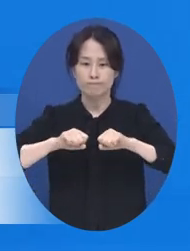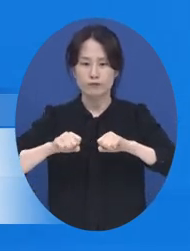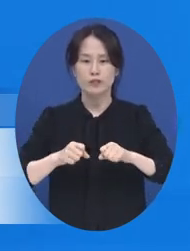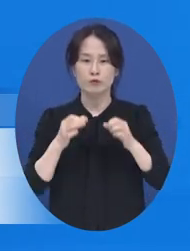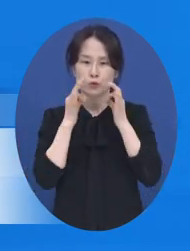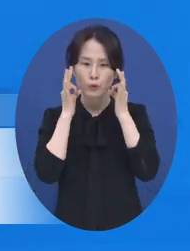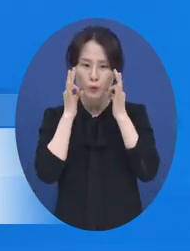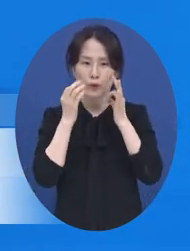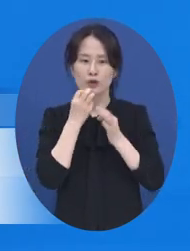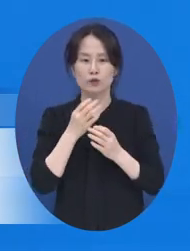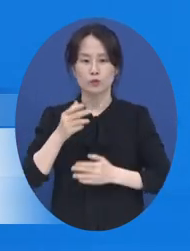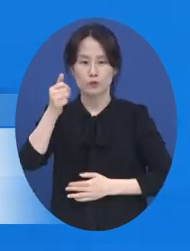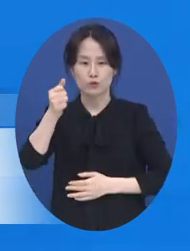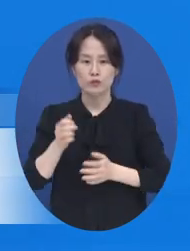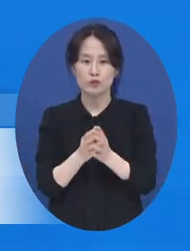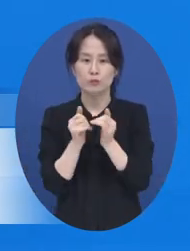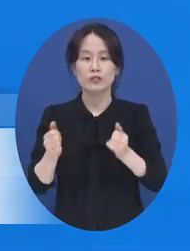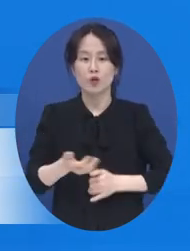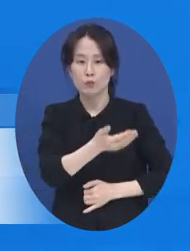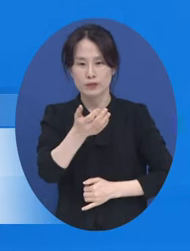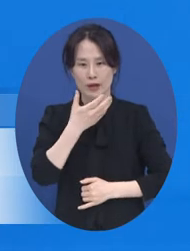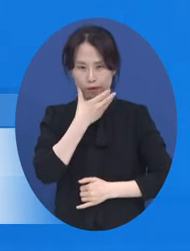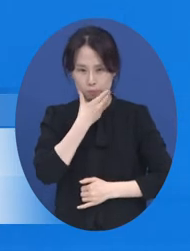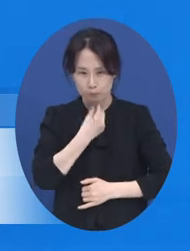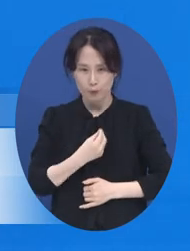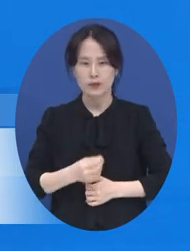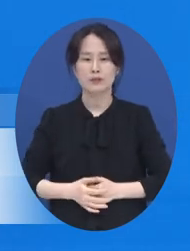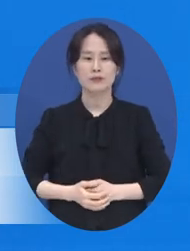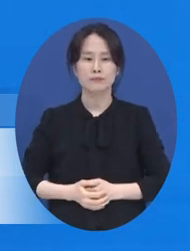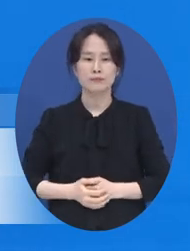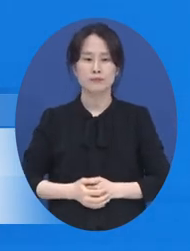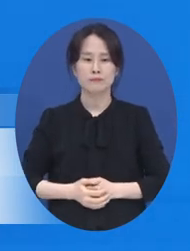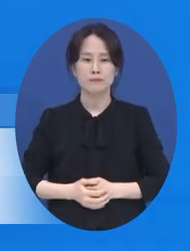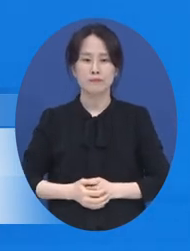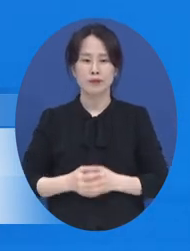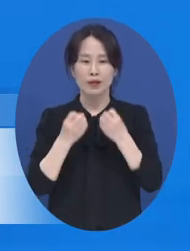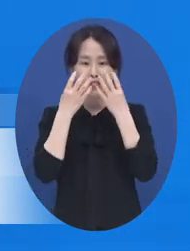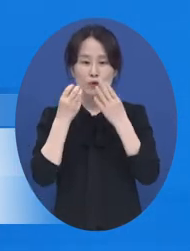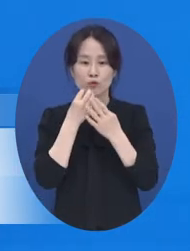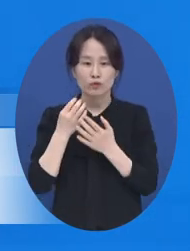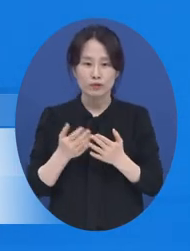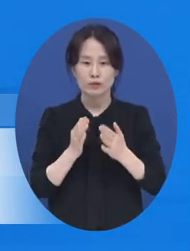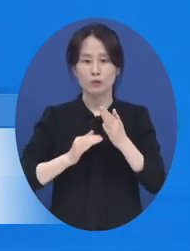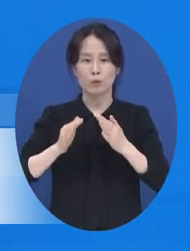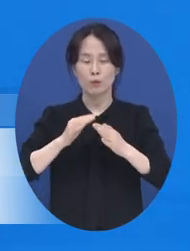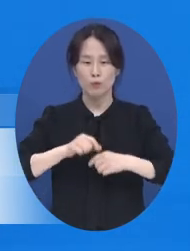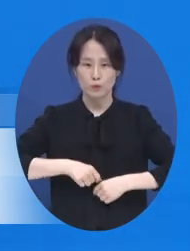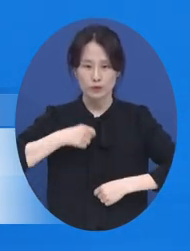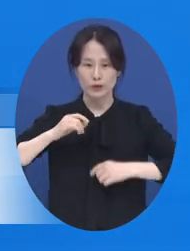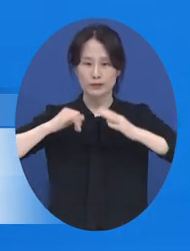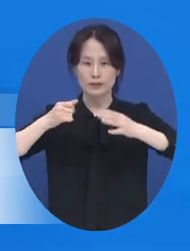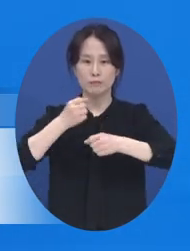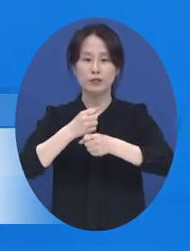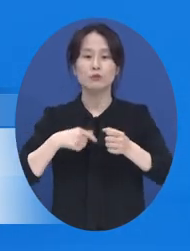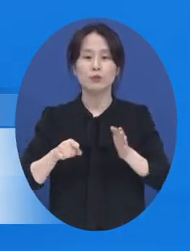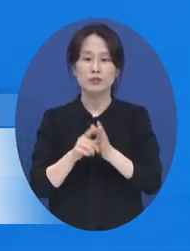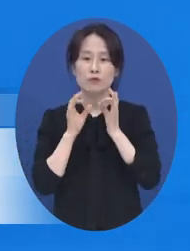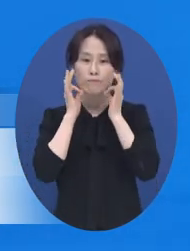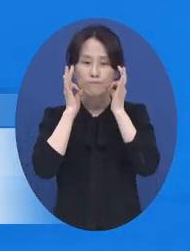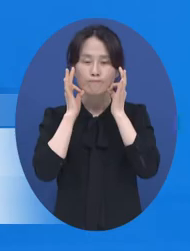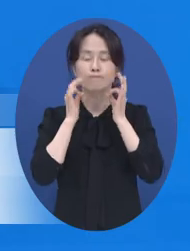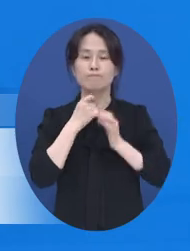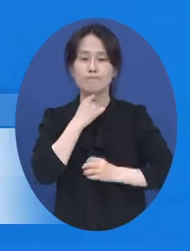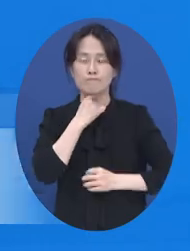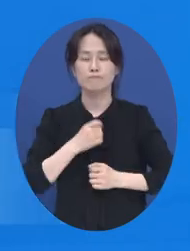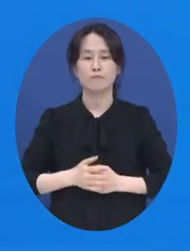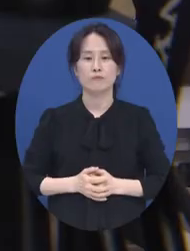만전을 기하여 경기도의 주인인 도민 여러분이 행복한 민선 7기, 새로운 경기, 공정한 세상을 만들어